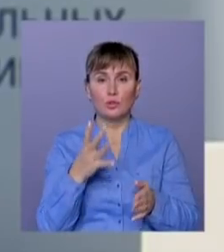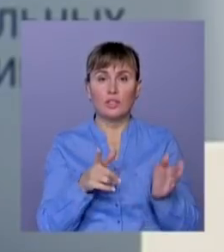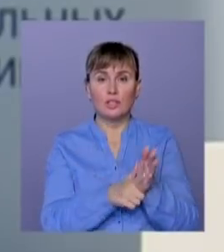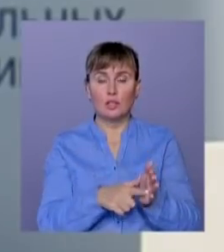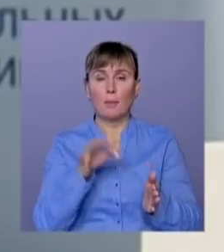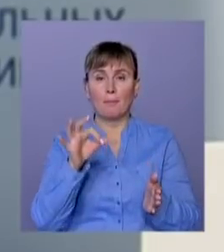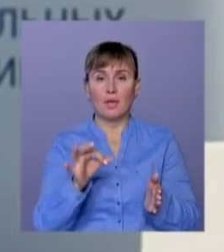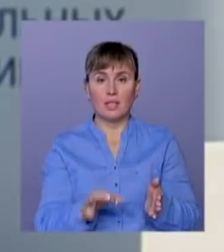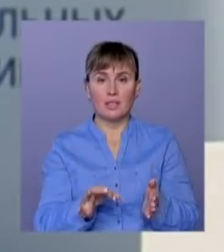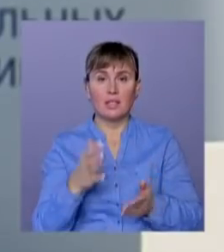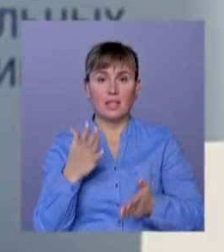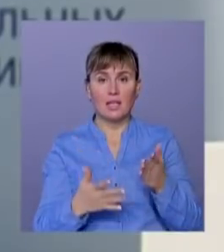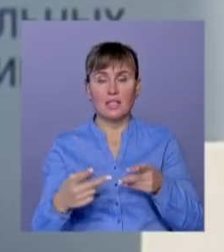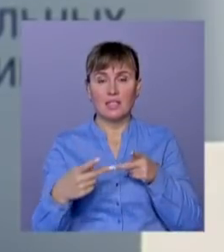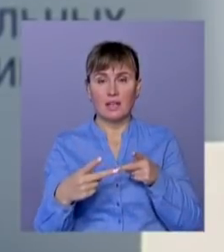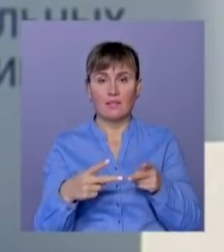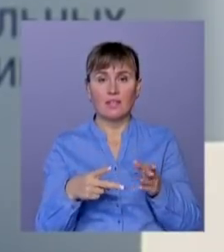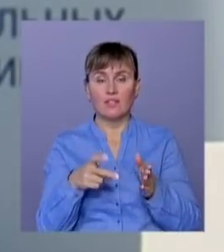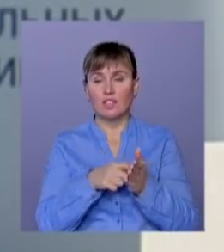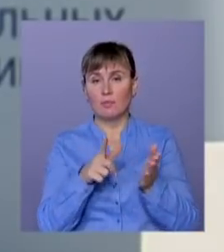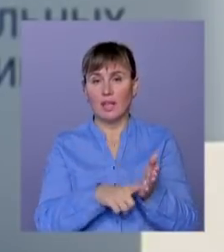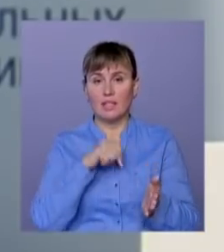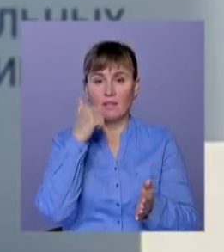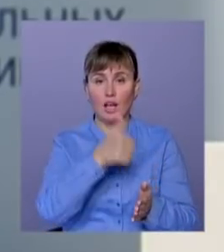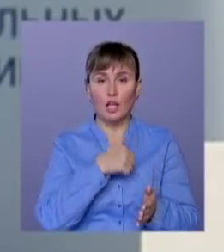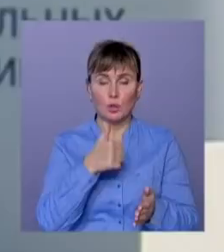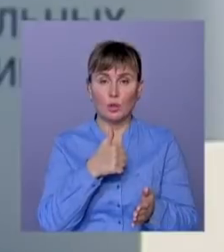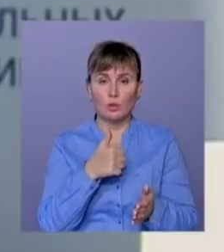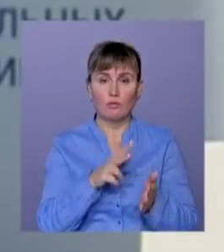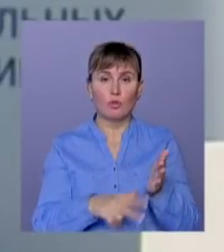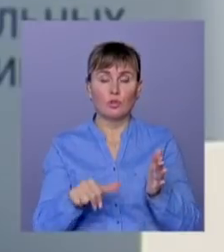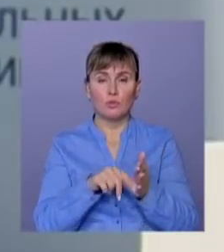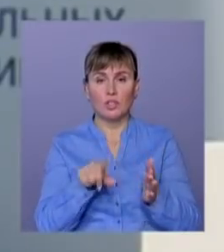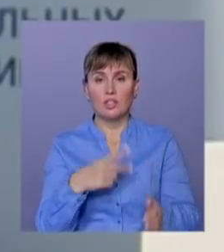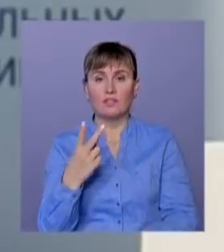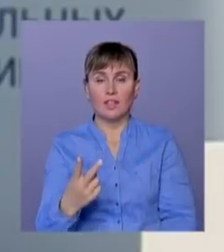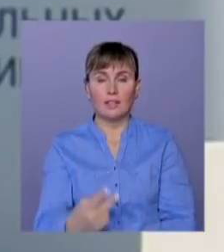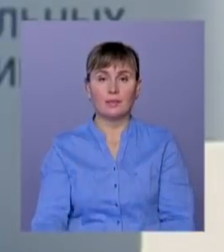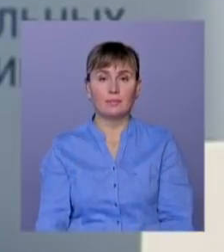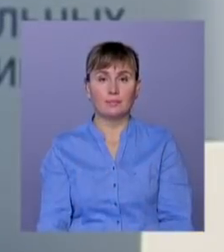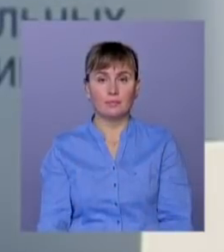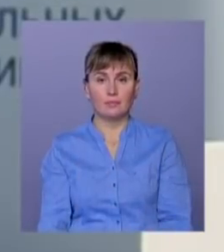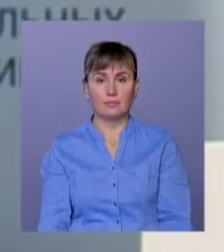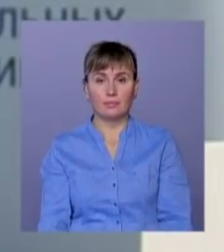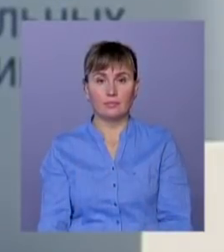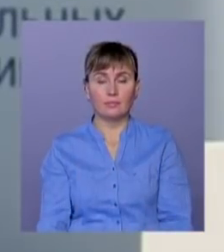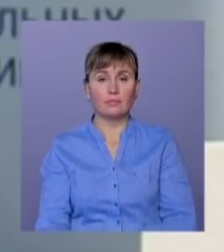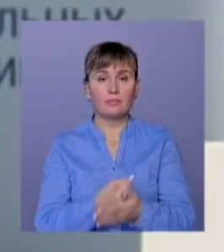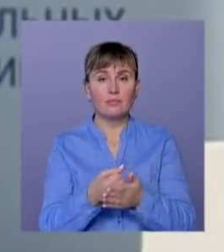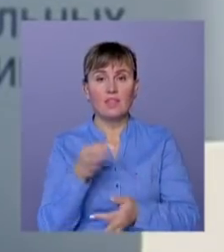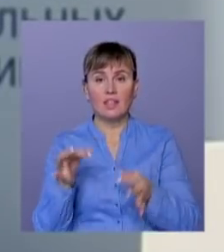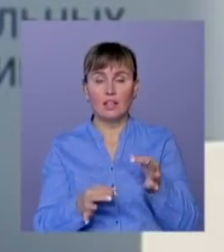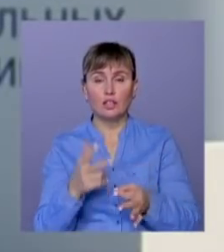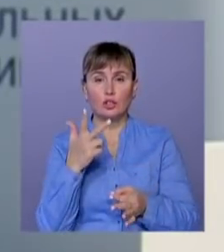104,7%, если сравнивать с 2017 годом. Напомню, там 86,2 миллиона тонн добычи было. Добыча нефти по